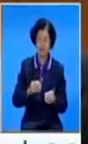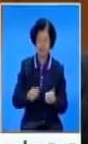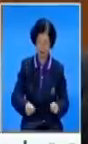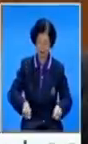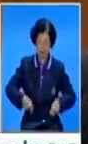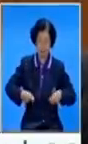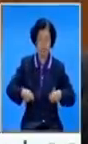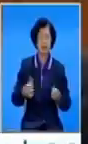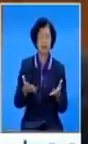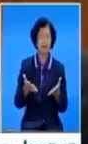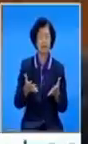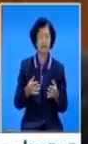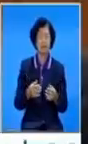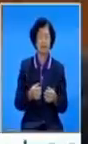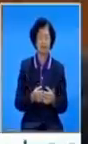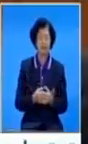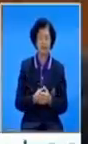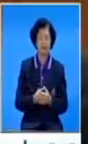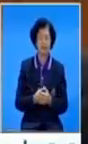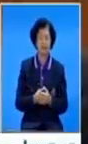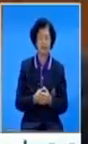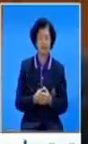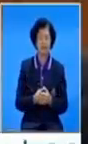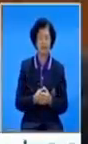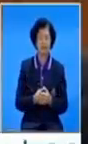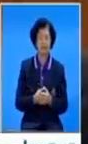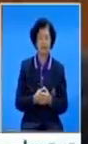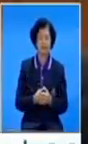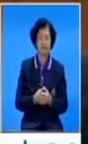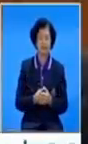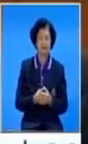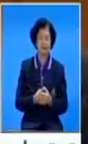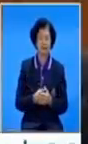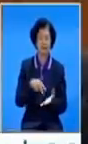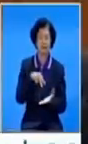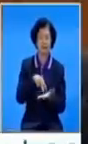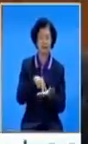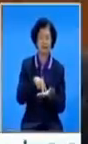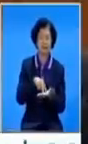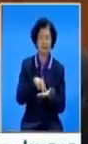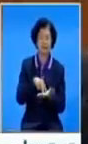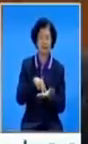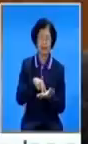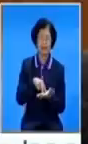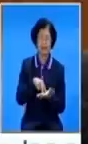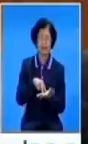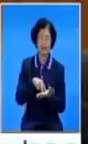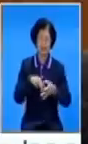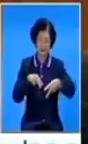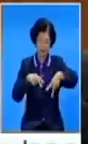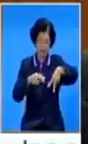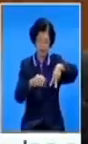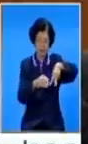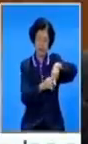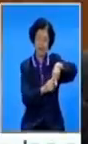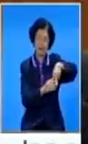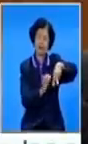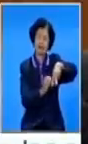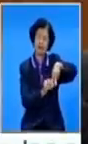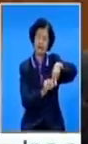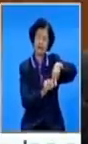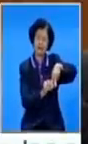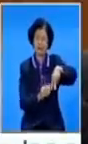ายเพราะเห็นอวัยวะเพศเลยรู้ว่าเป็นเด็กผู้ชายไม่สวมกางเกงยืนจับขาตำรวจคนนั้นอยู่ท่านอาจ